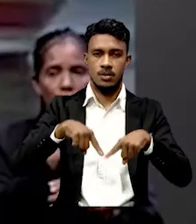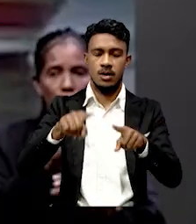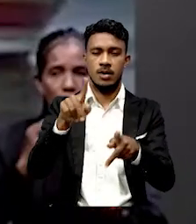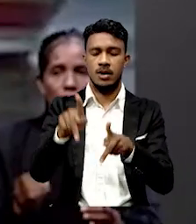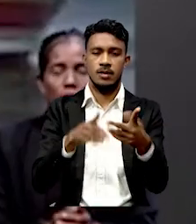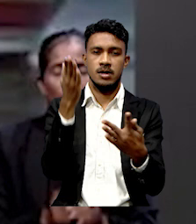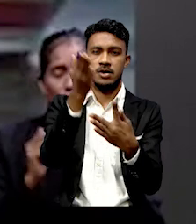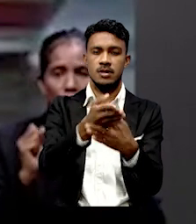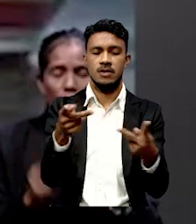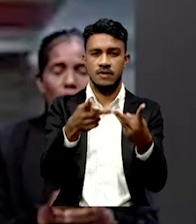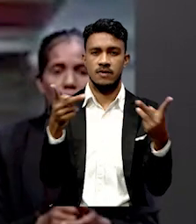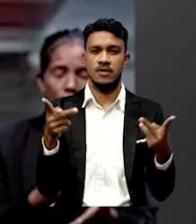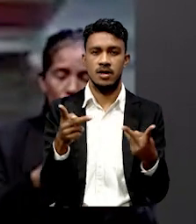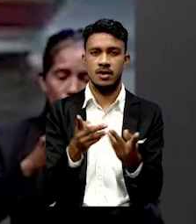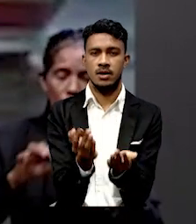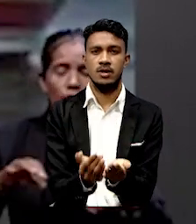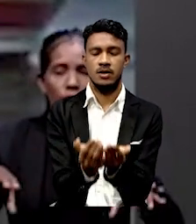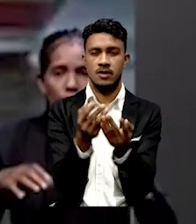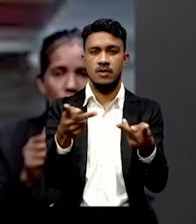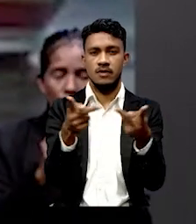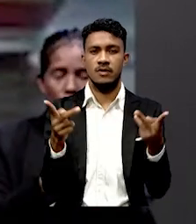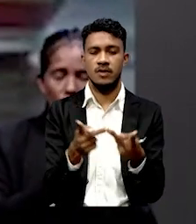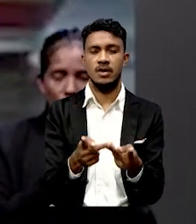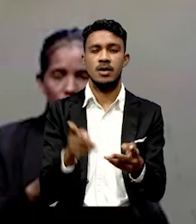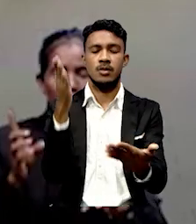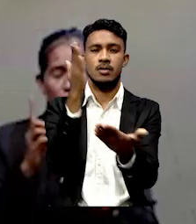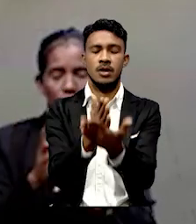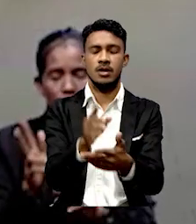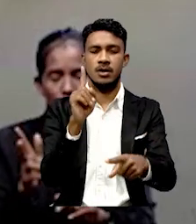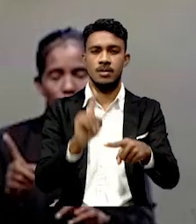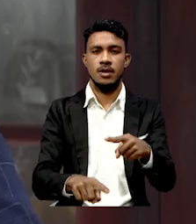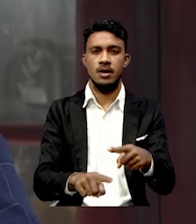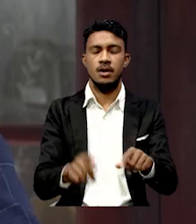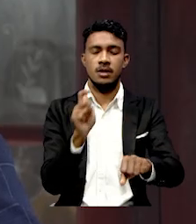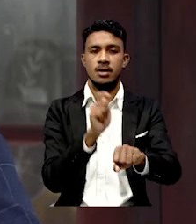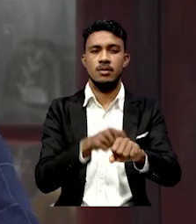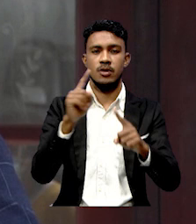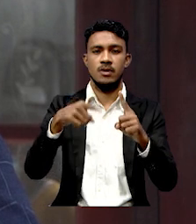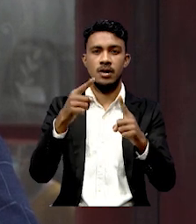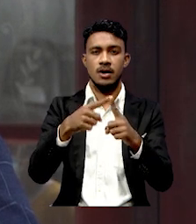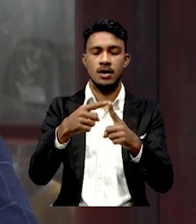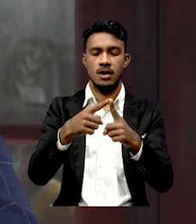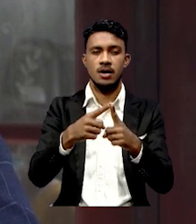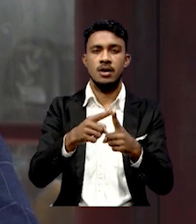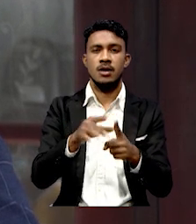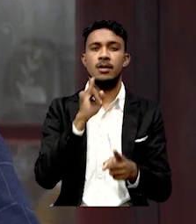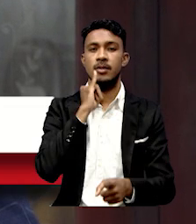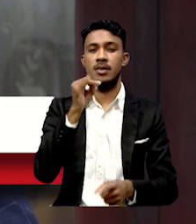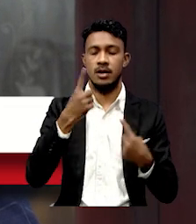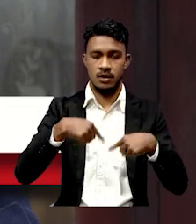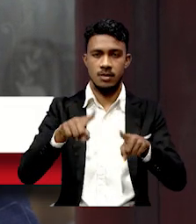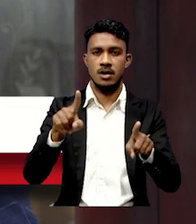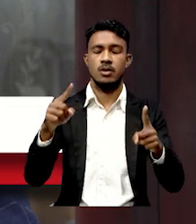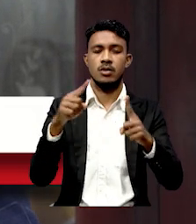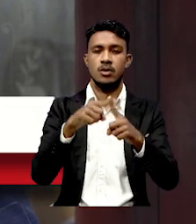tamba fati na tu ro atraca ba ladia. Agora liga ba tempo ba hira makaba. Ohina sa